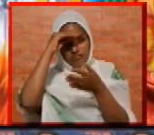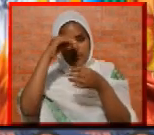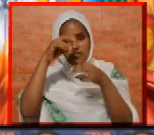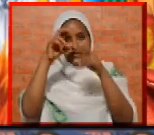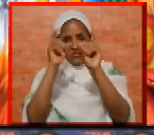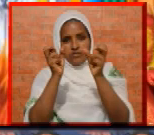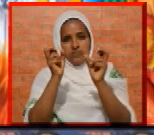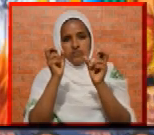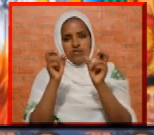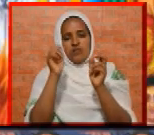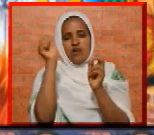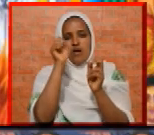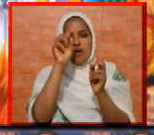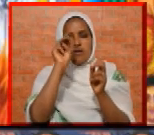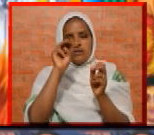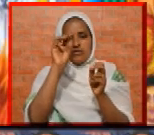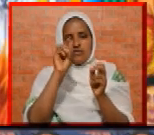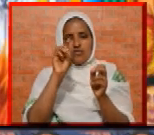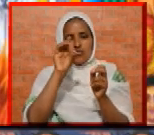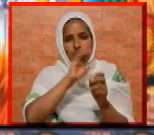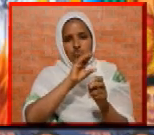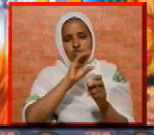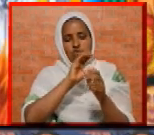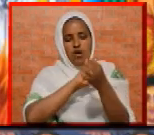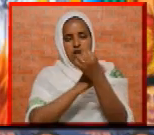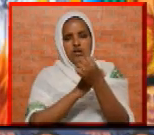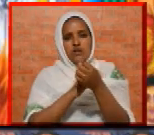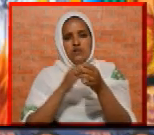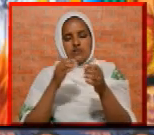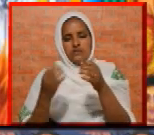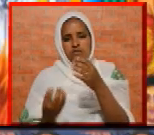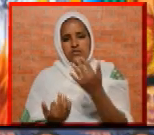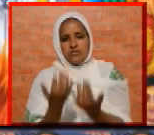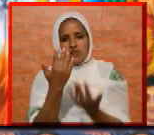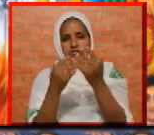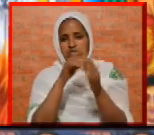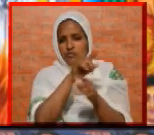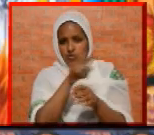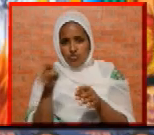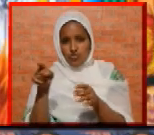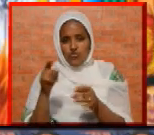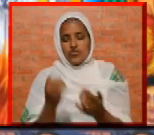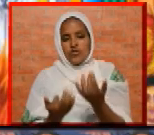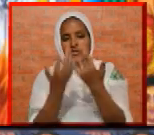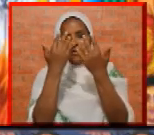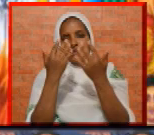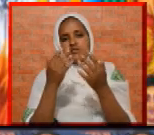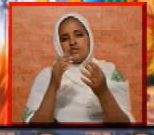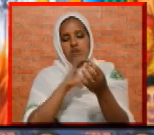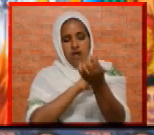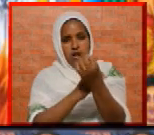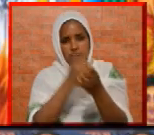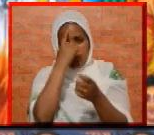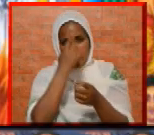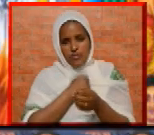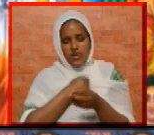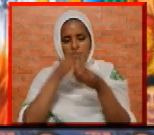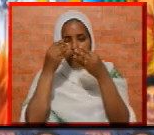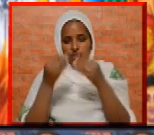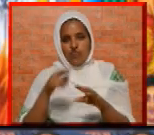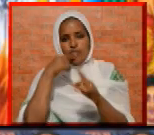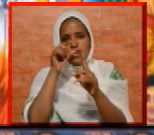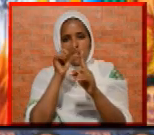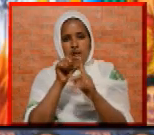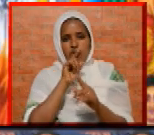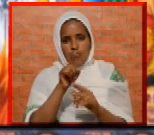እናጋግርበት የትምርት ርስ ዋጥፉ ኃይለ እሳት እነሱ የእሳትን ኃይል በእምነት አጠፉ የሚል